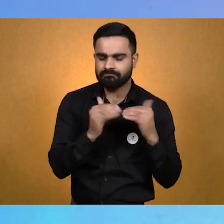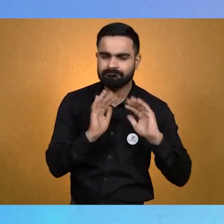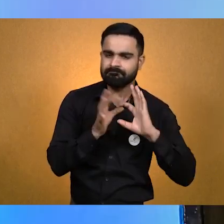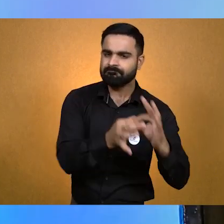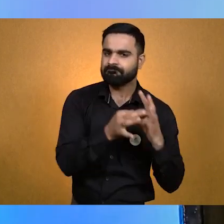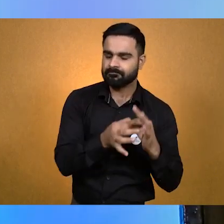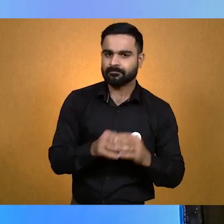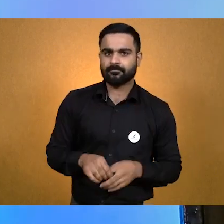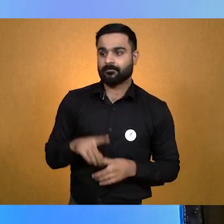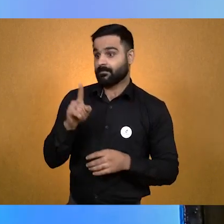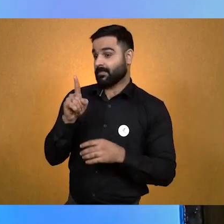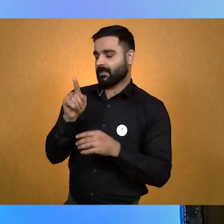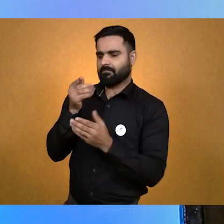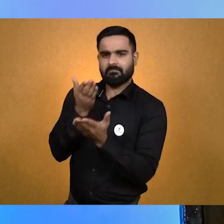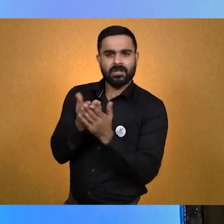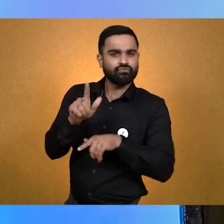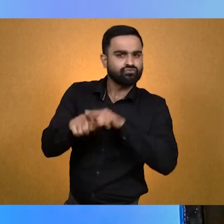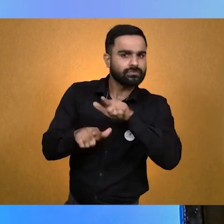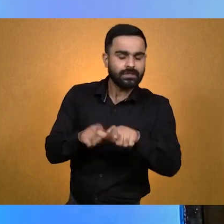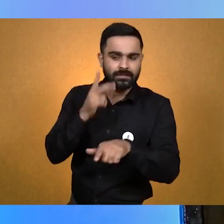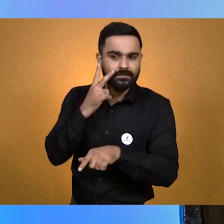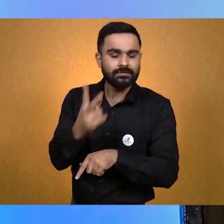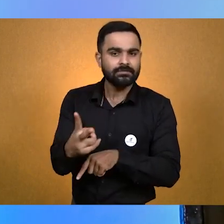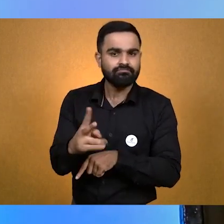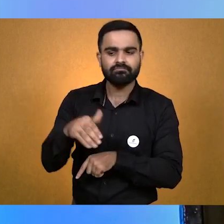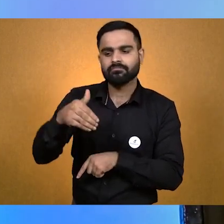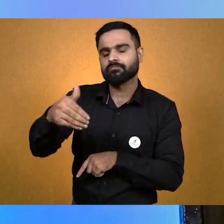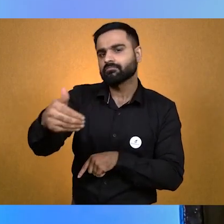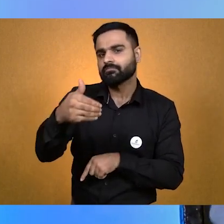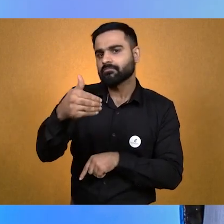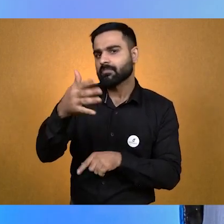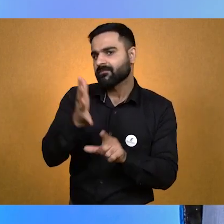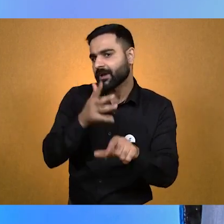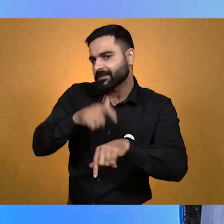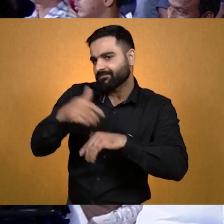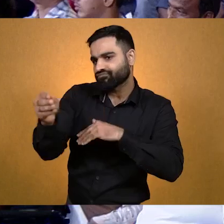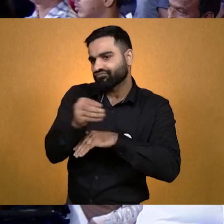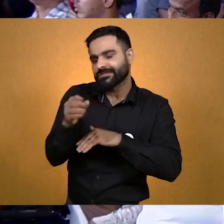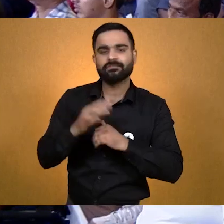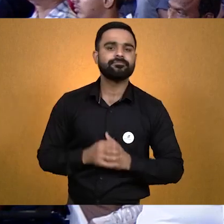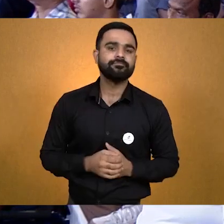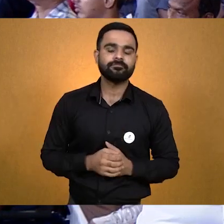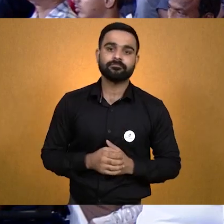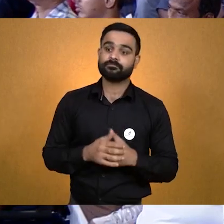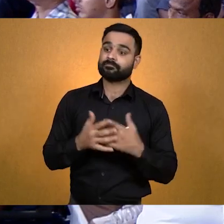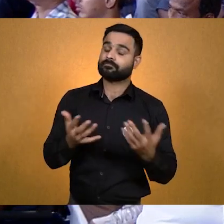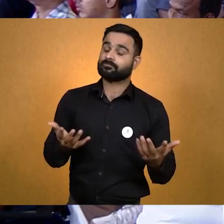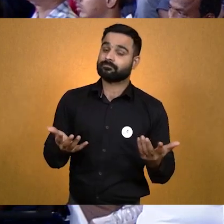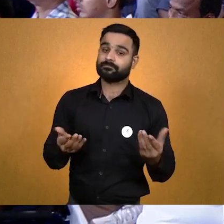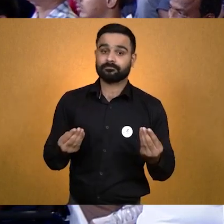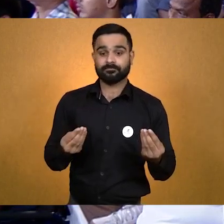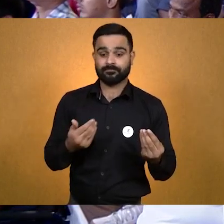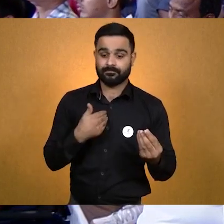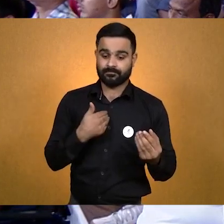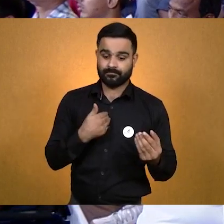करने चाहिए। वन की स्टेप दैट यू'ड लाइक टू सी इन अ फाइनाइट पीरियड ऑफ टाइम, लाइक